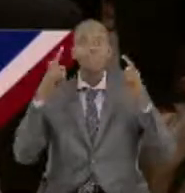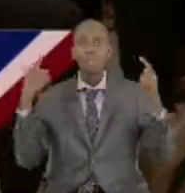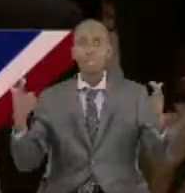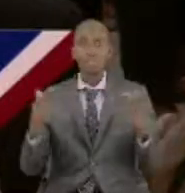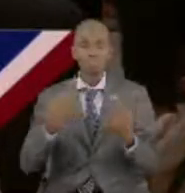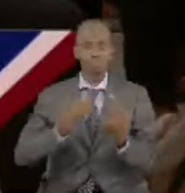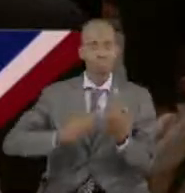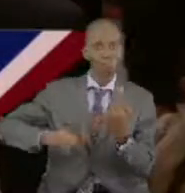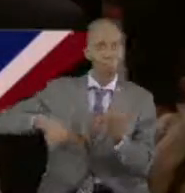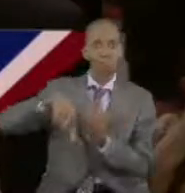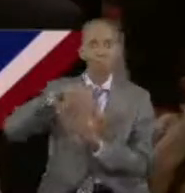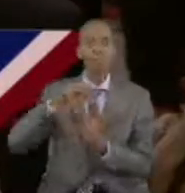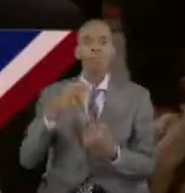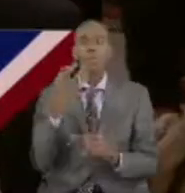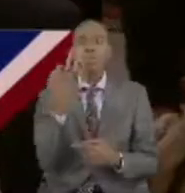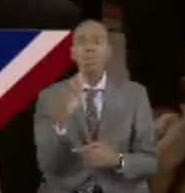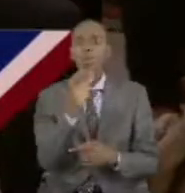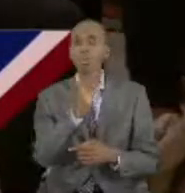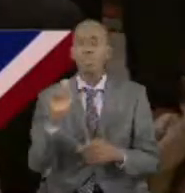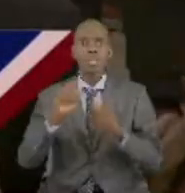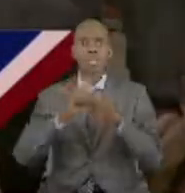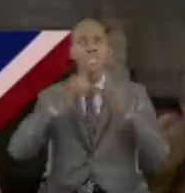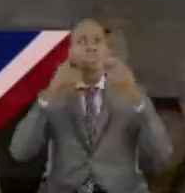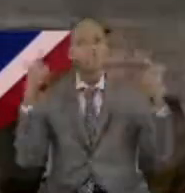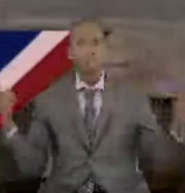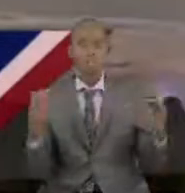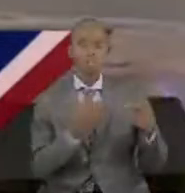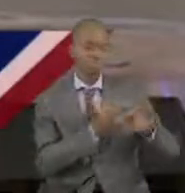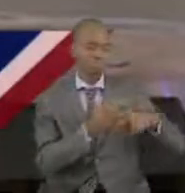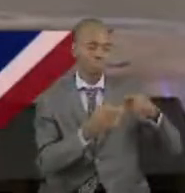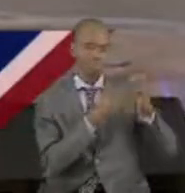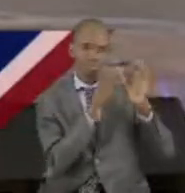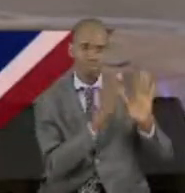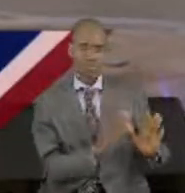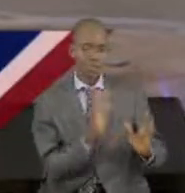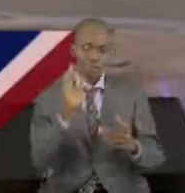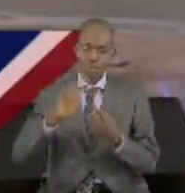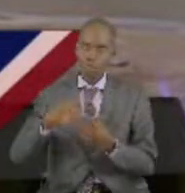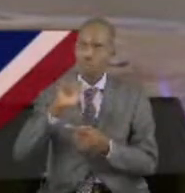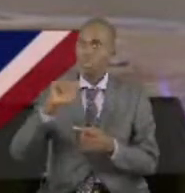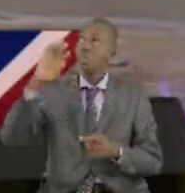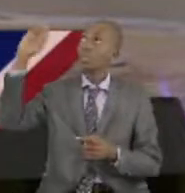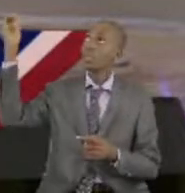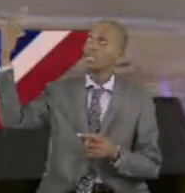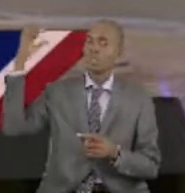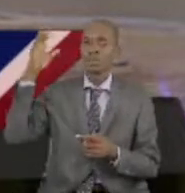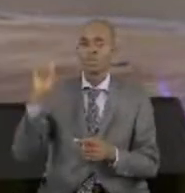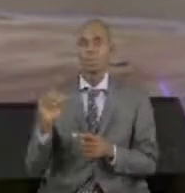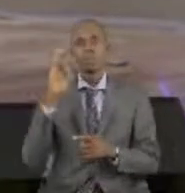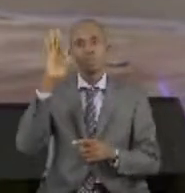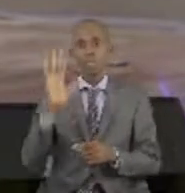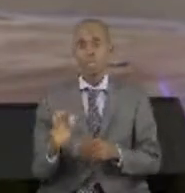le bouleversement si naturel le transformant la transformation d'un gros pc cutter à un